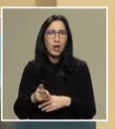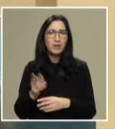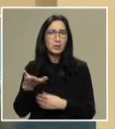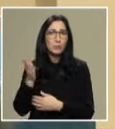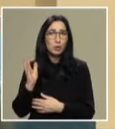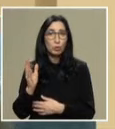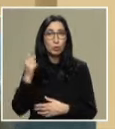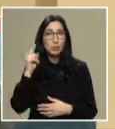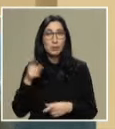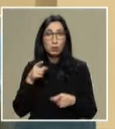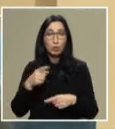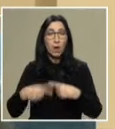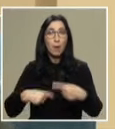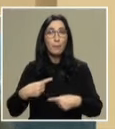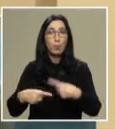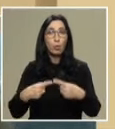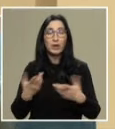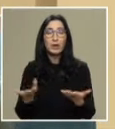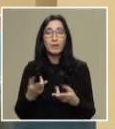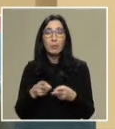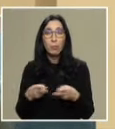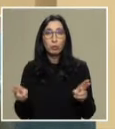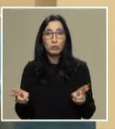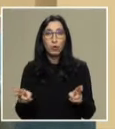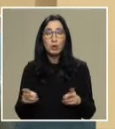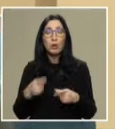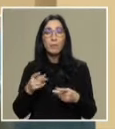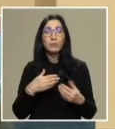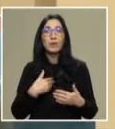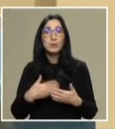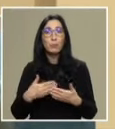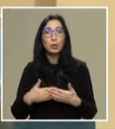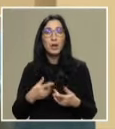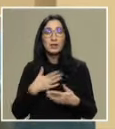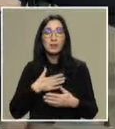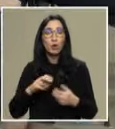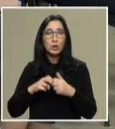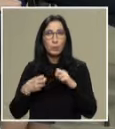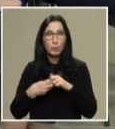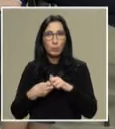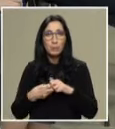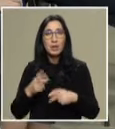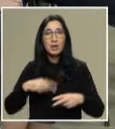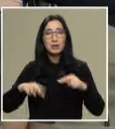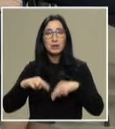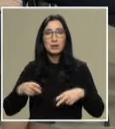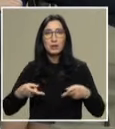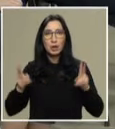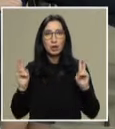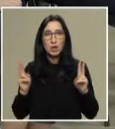че това поколение вече е много по-отворено за това да споделя своите проблеми и да търси